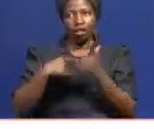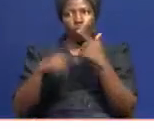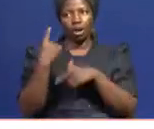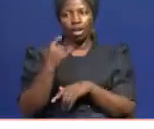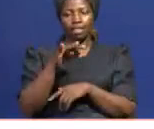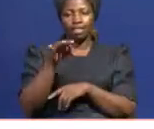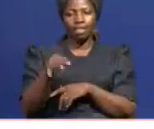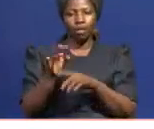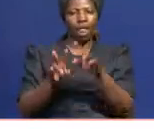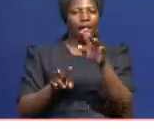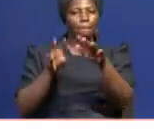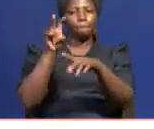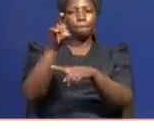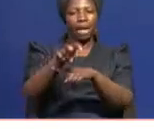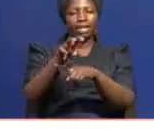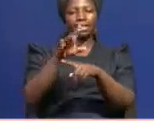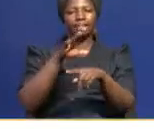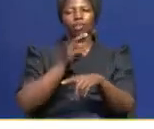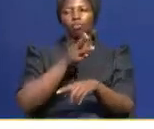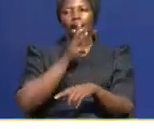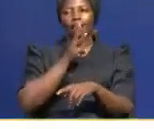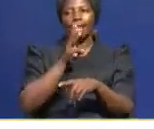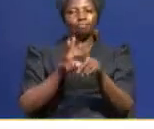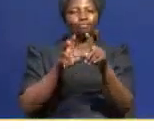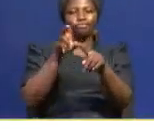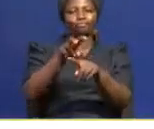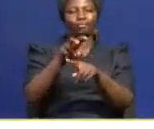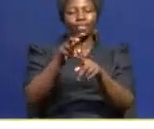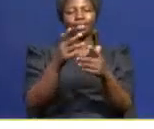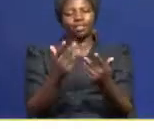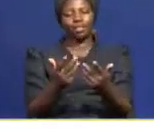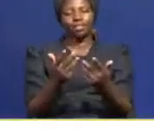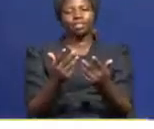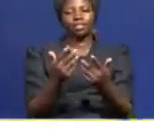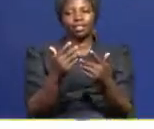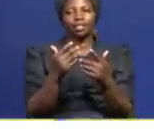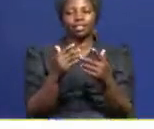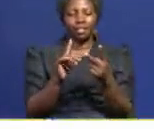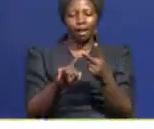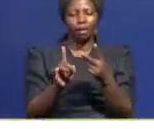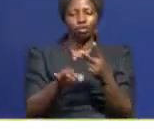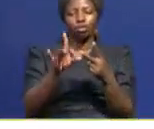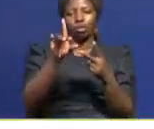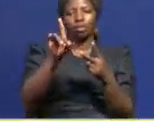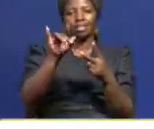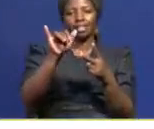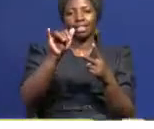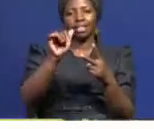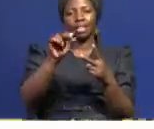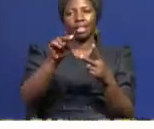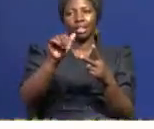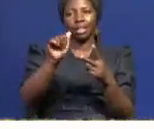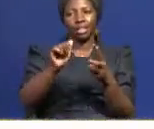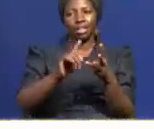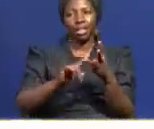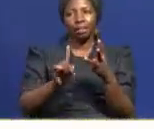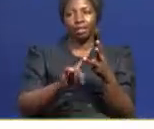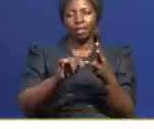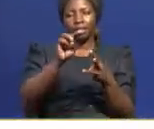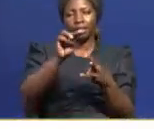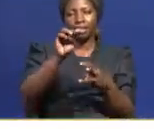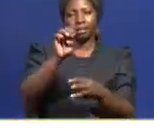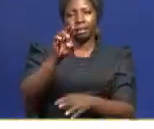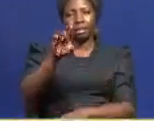kuruka viunzi na kidimbwi cha maji kwa muda wa dakika 9 na sekunde 47 mbele ya Diana Chepkorir aliyekuwa wa pili, naye